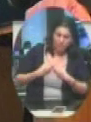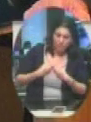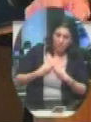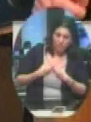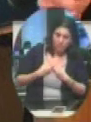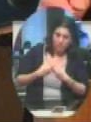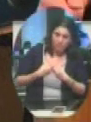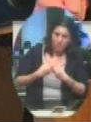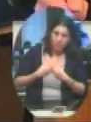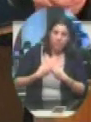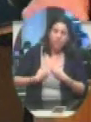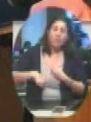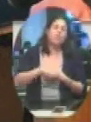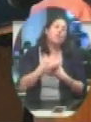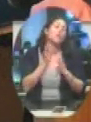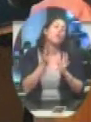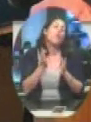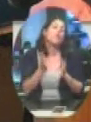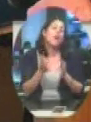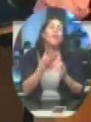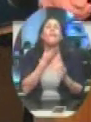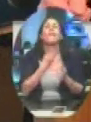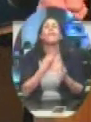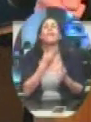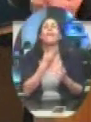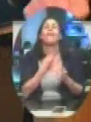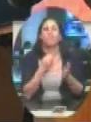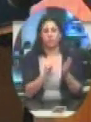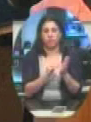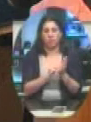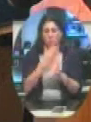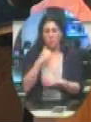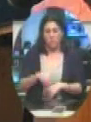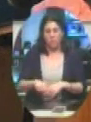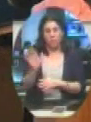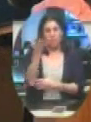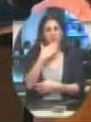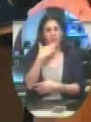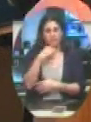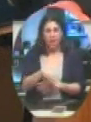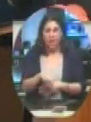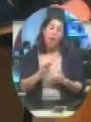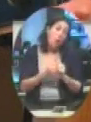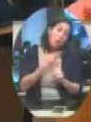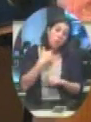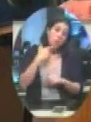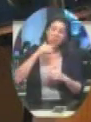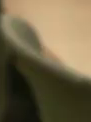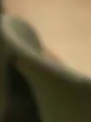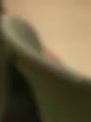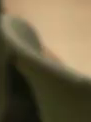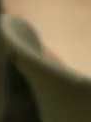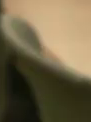שאנחנו כל כך זקוקים לו כיהודים פה בישראל או כיהודים בכל מקום